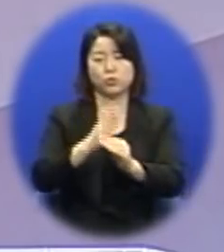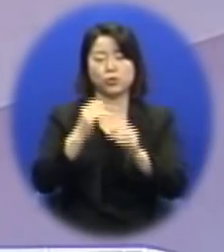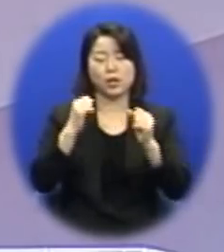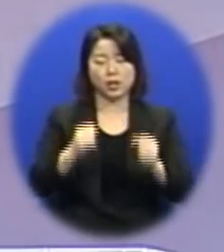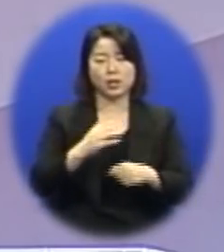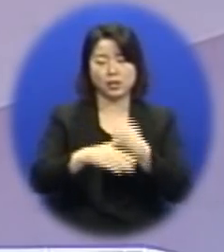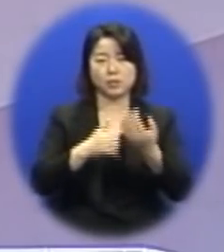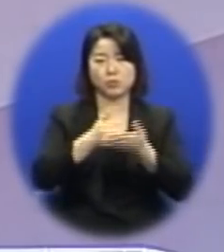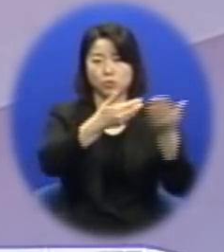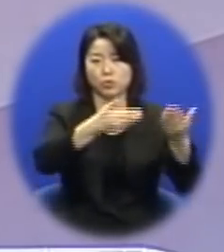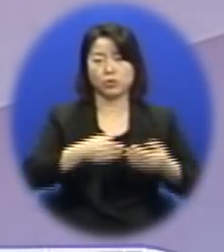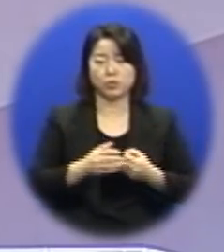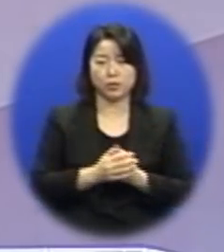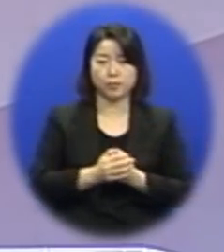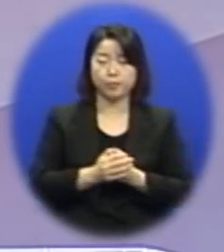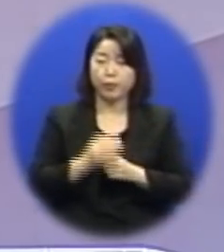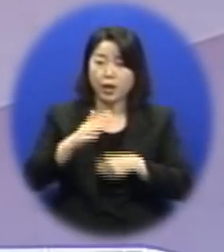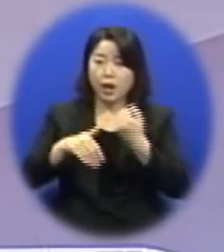펴셨으며